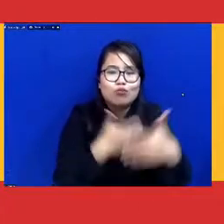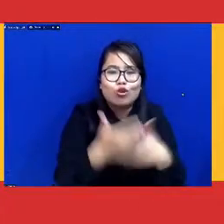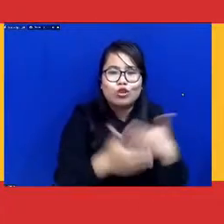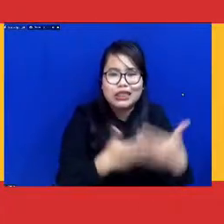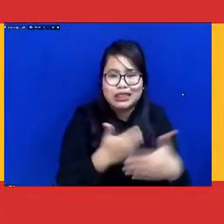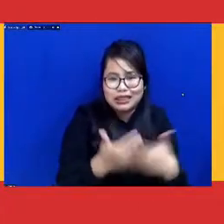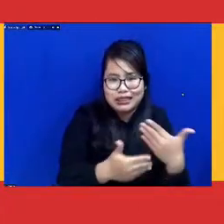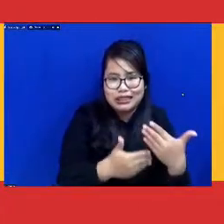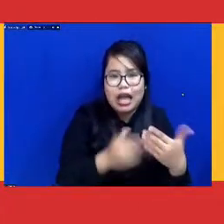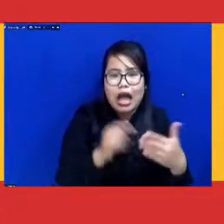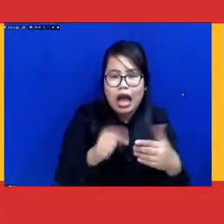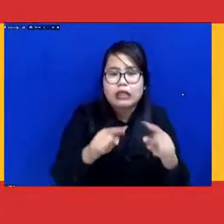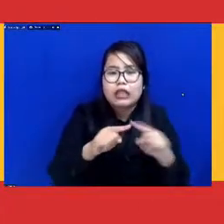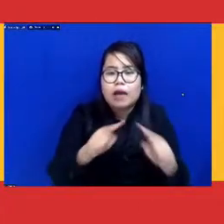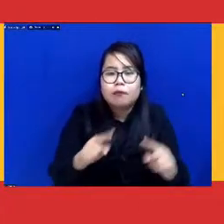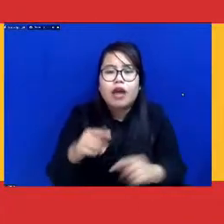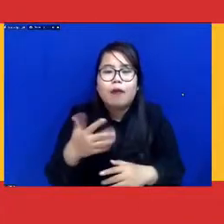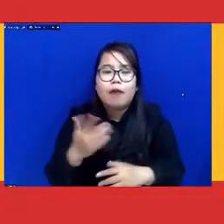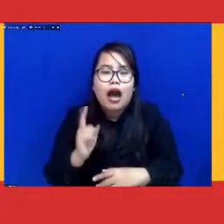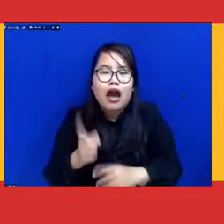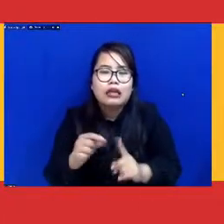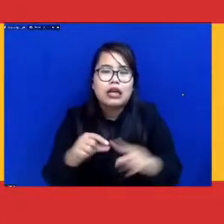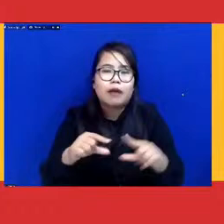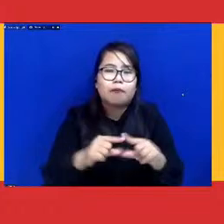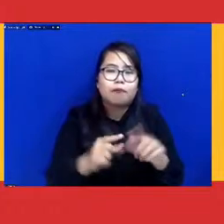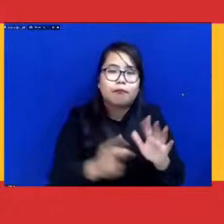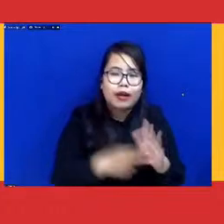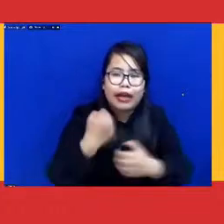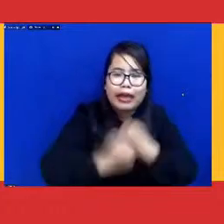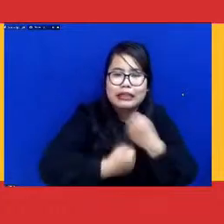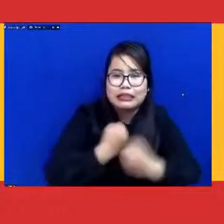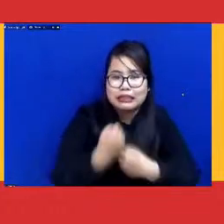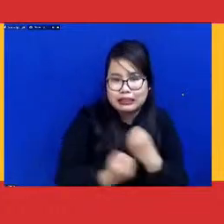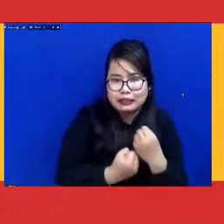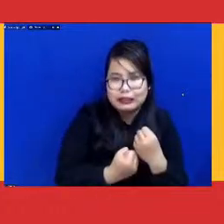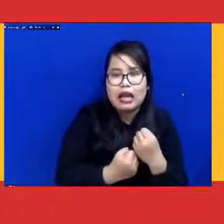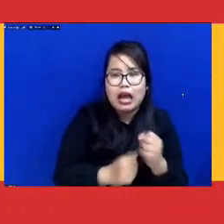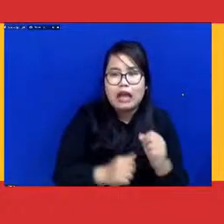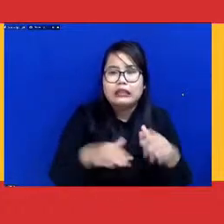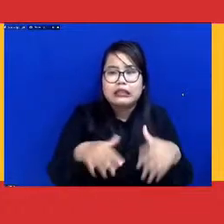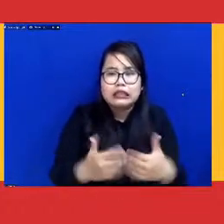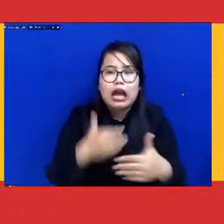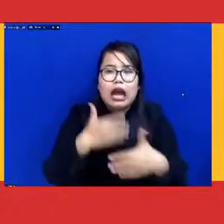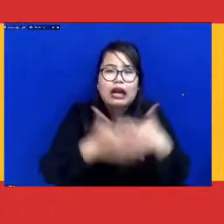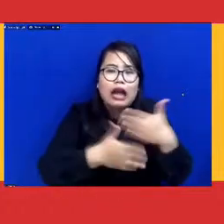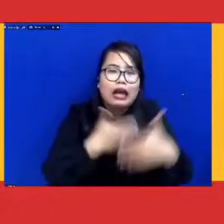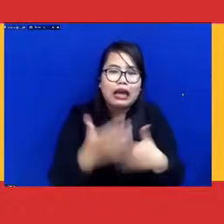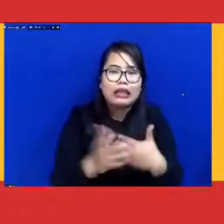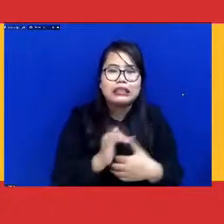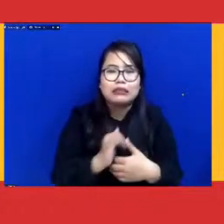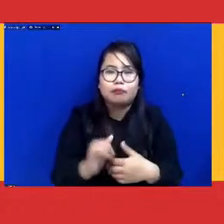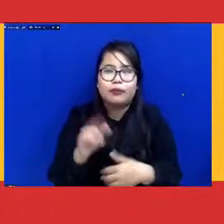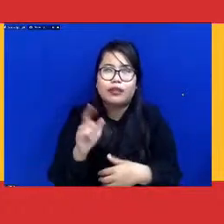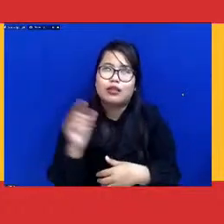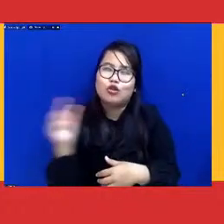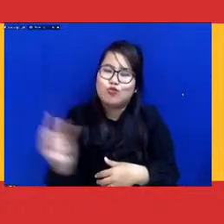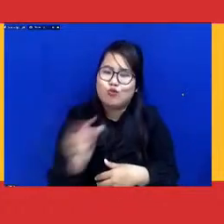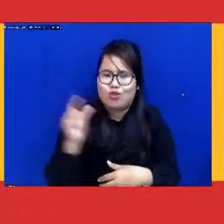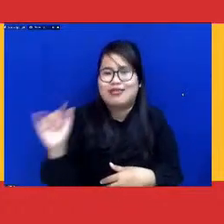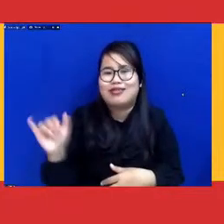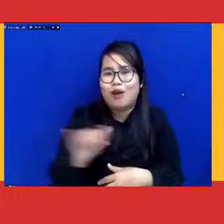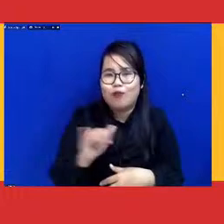menjalankan. Tetapi paling tidak ada plan of action juga dalam hal ini. Jadi rangkaian-rangkaian seperti saya kira pada umumnya sama